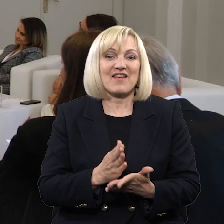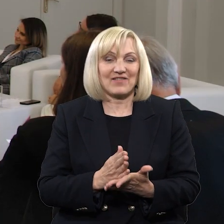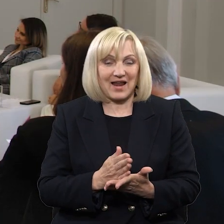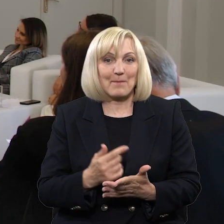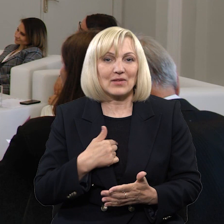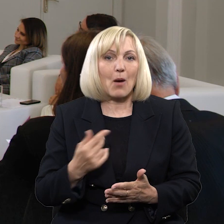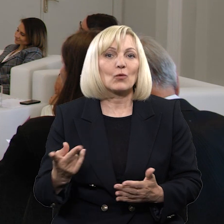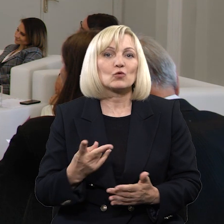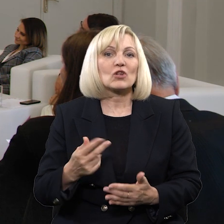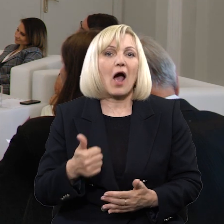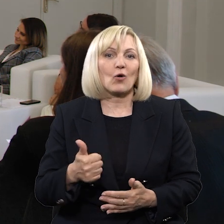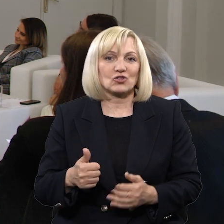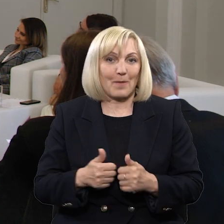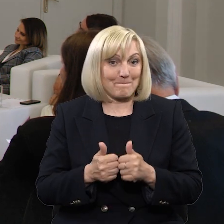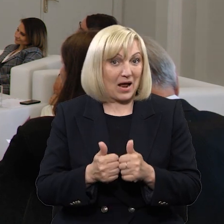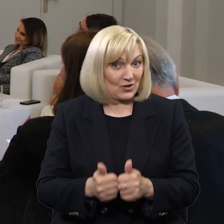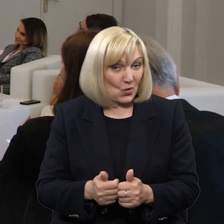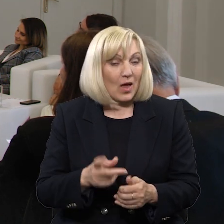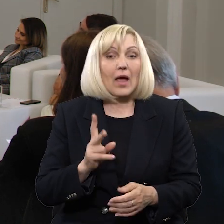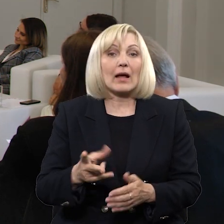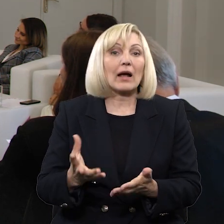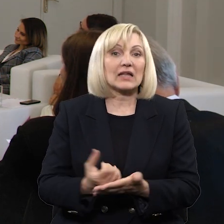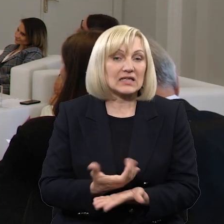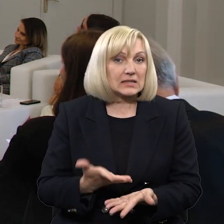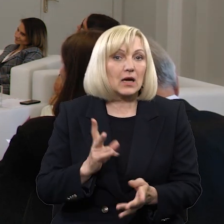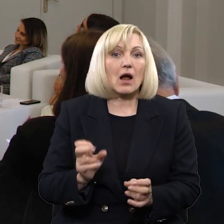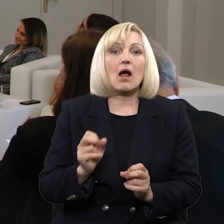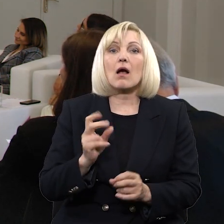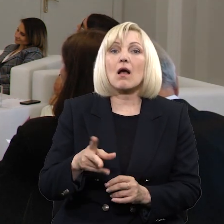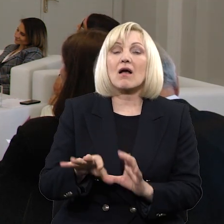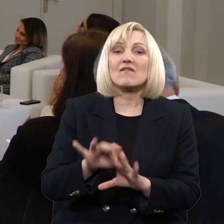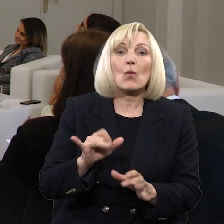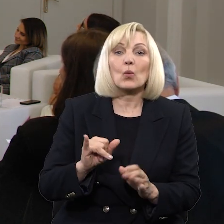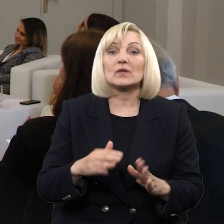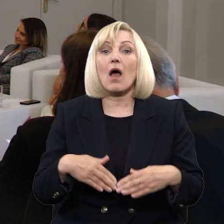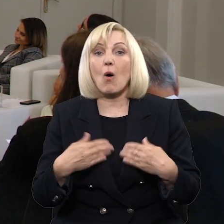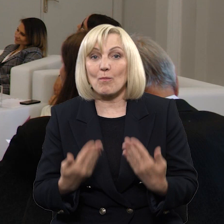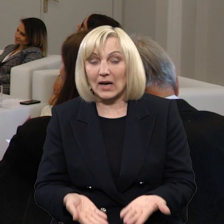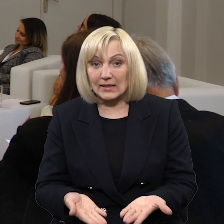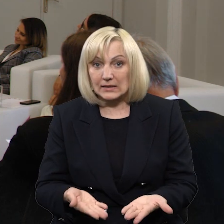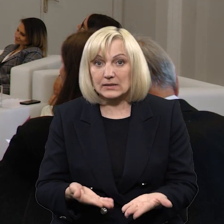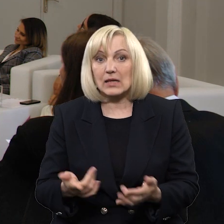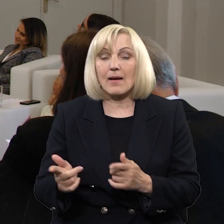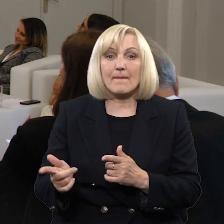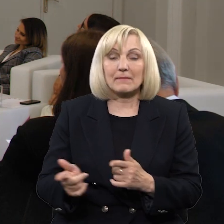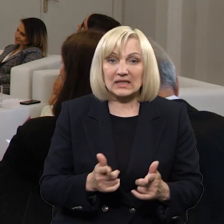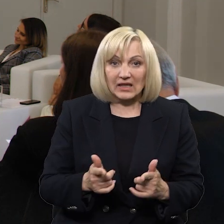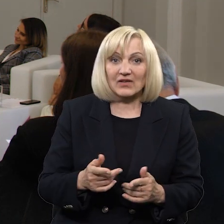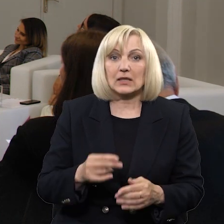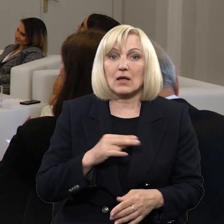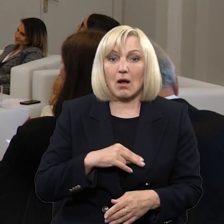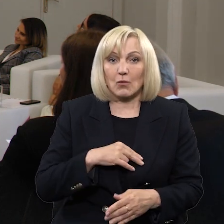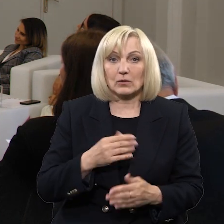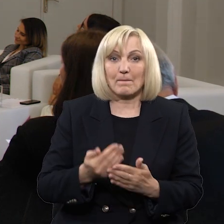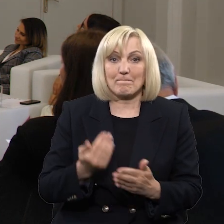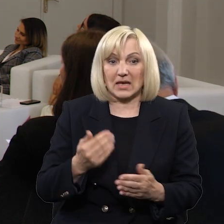являемся нам нужны очень надежные партнеры Как выбрать Как найти куда обратиться подготовительная